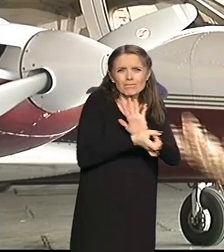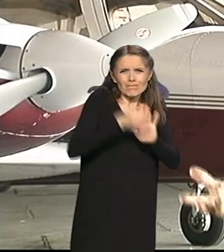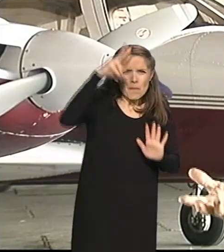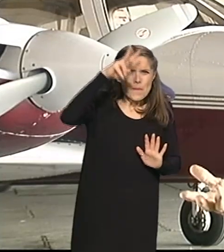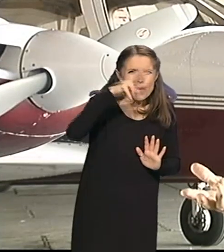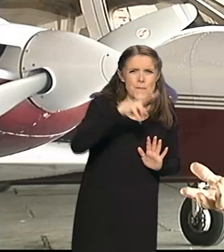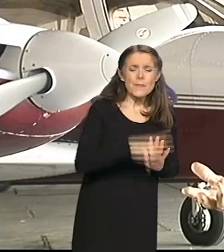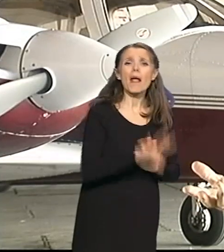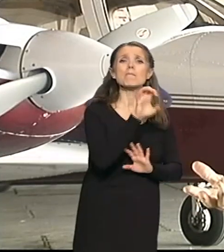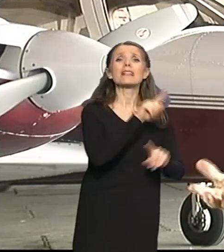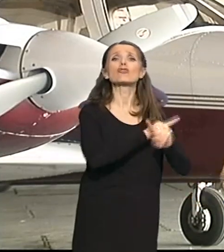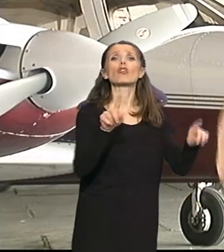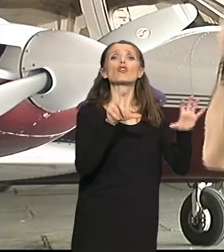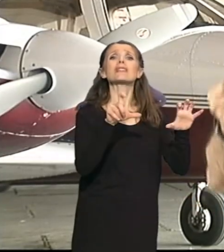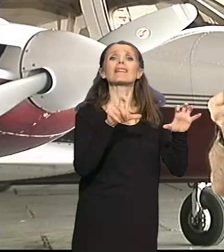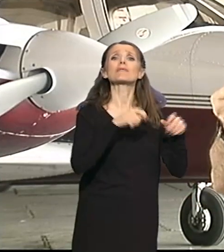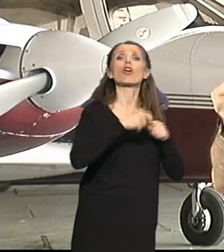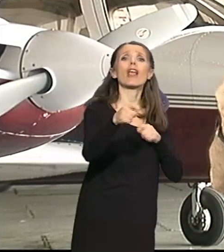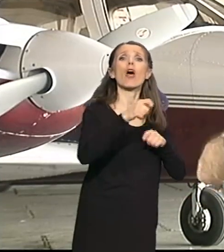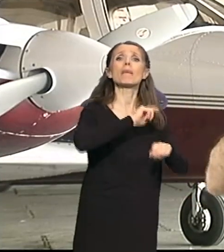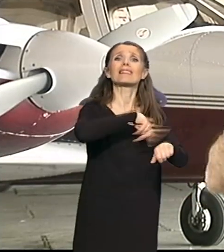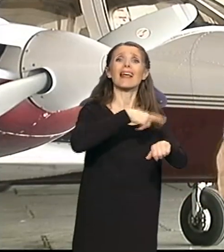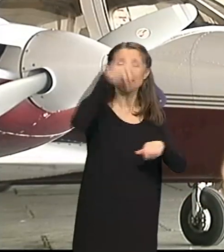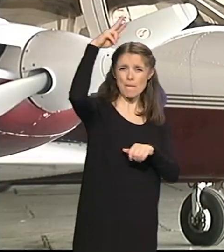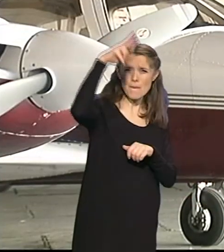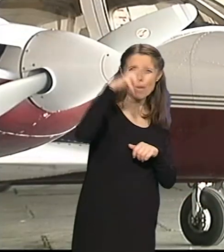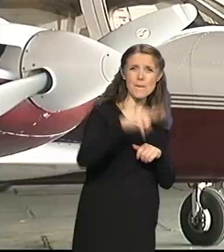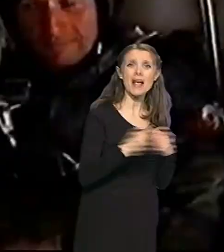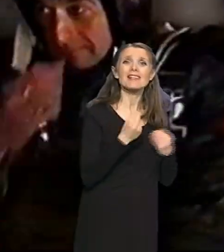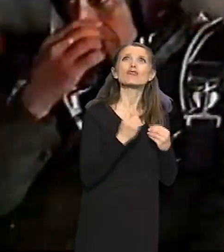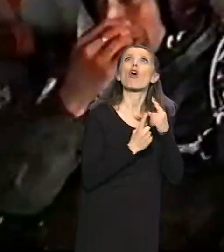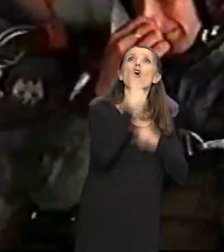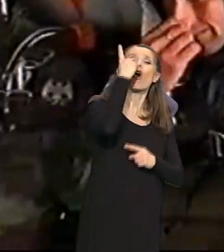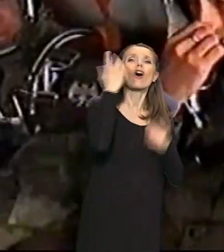500 do 700 km na sat. Za isti taj otpor vazduha je vazduh totalno tanak.